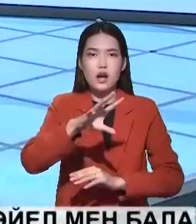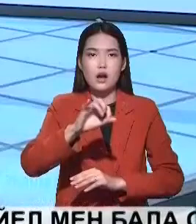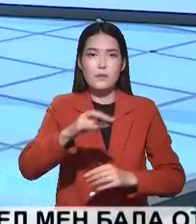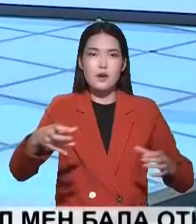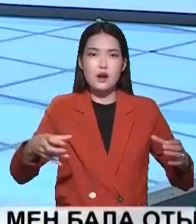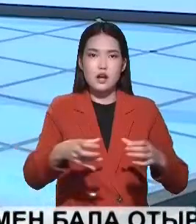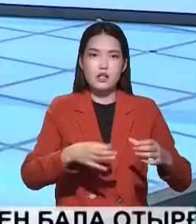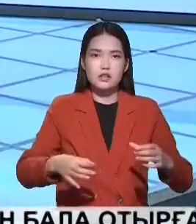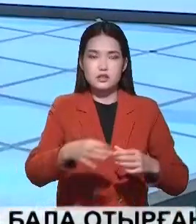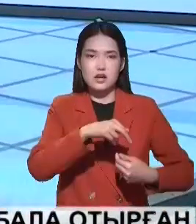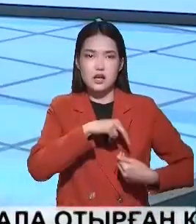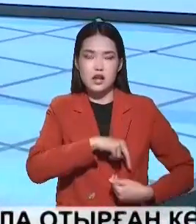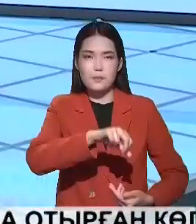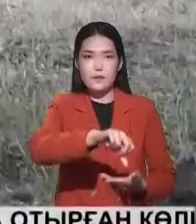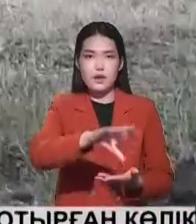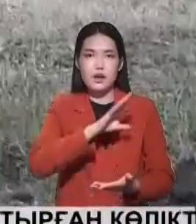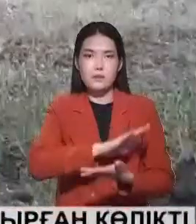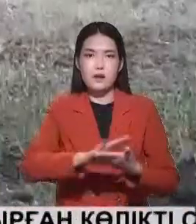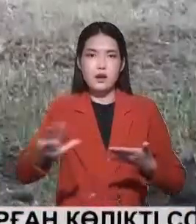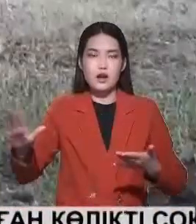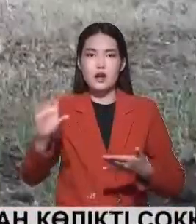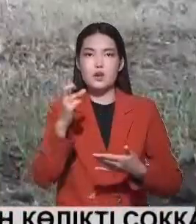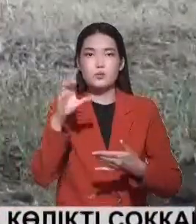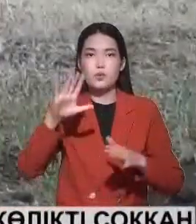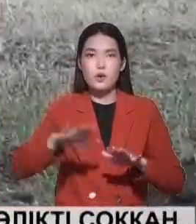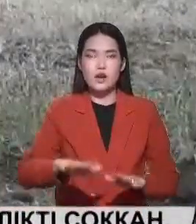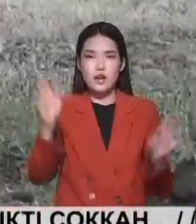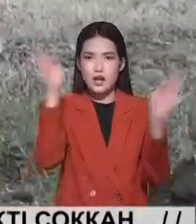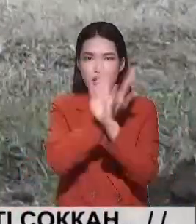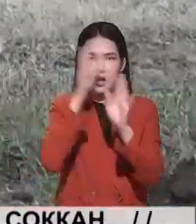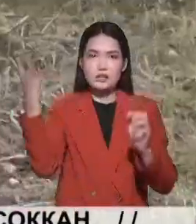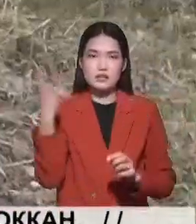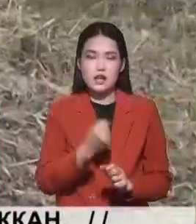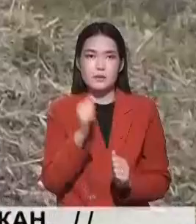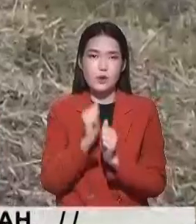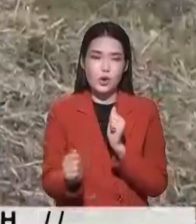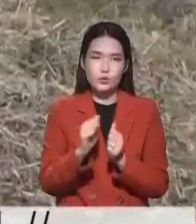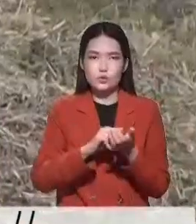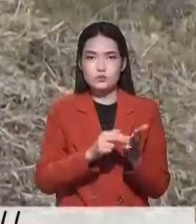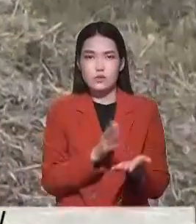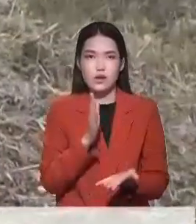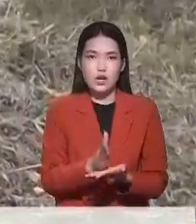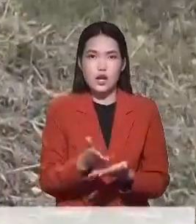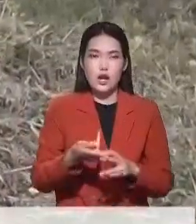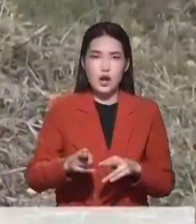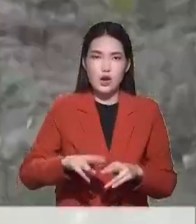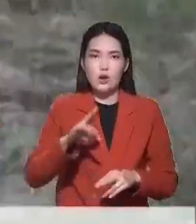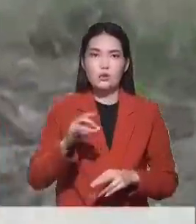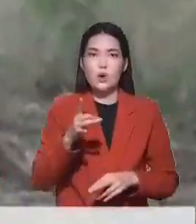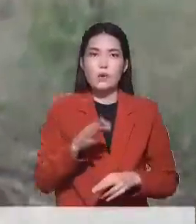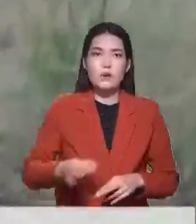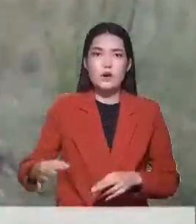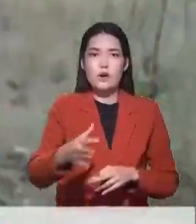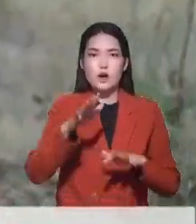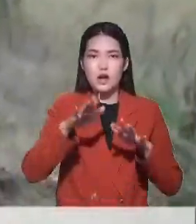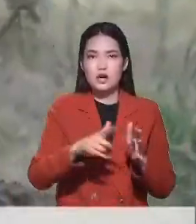филиал қызметкерлері қатысты. Таза бейсенбі экологиялық іс-шарасы апта сайын ұйымдастырылып келеді. Бұл жолы Тобыл жағасына 70-ке жуық